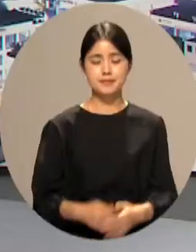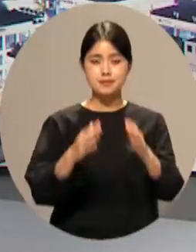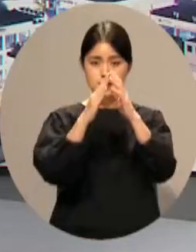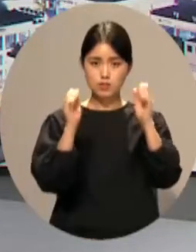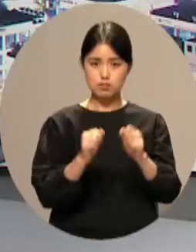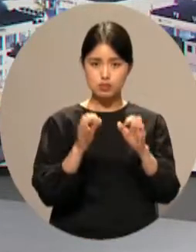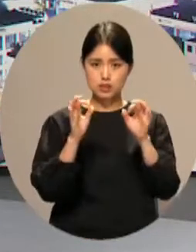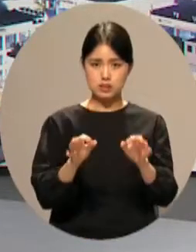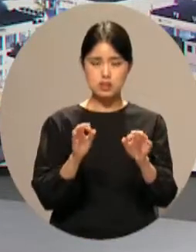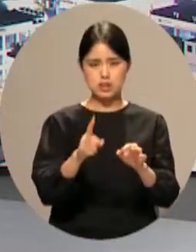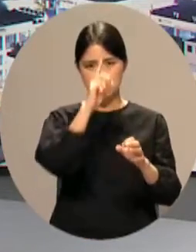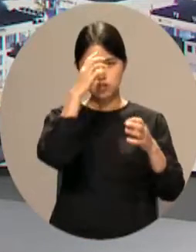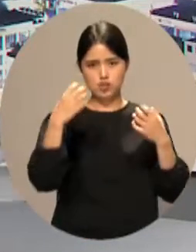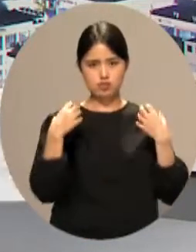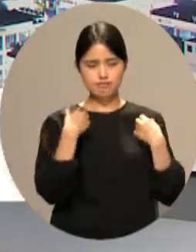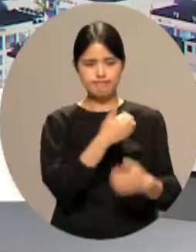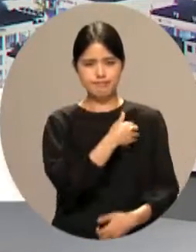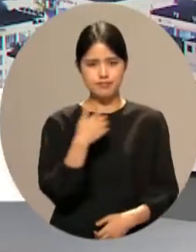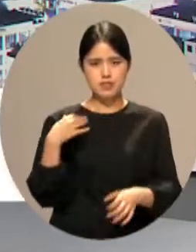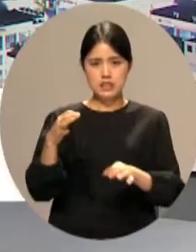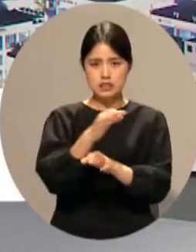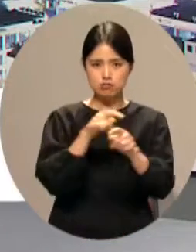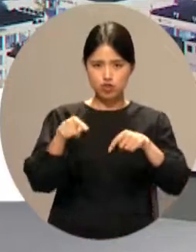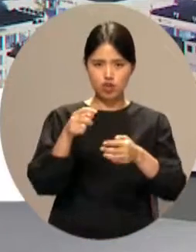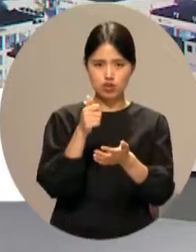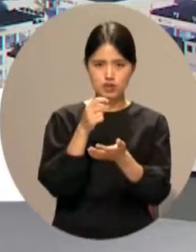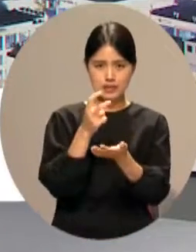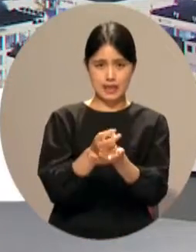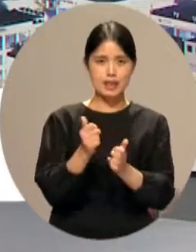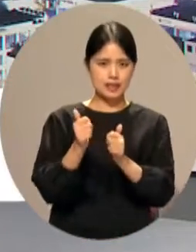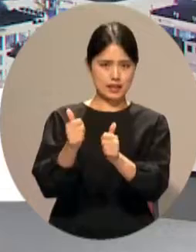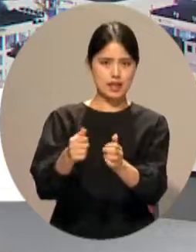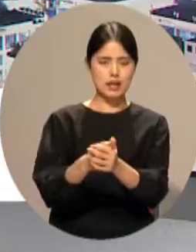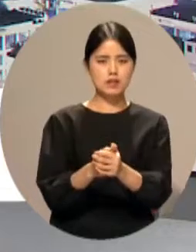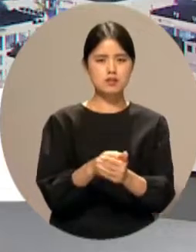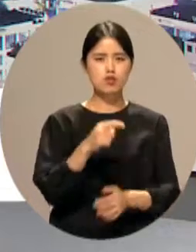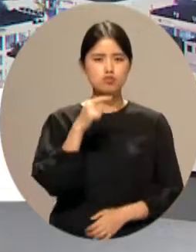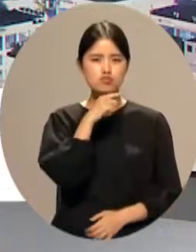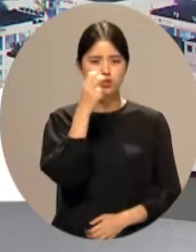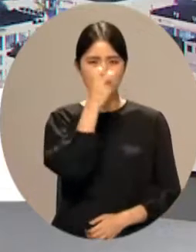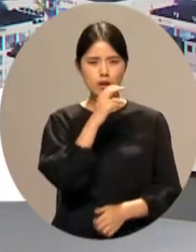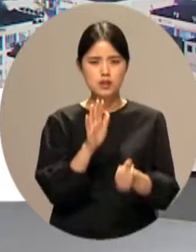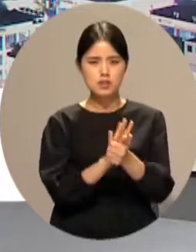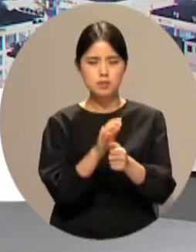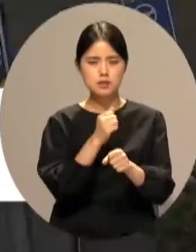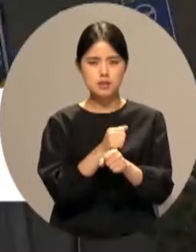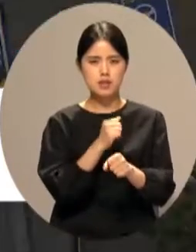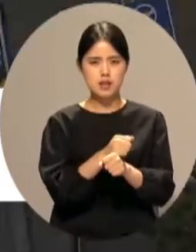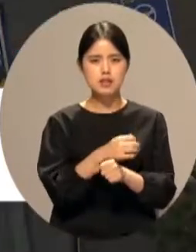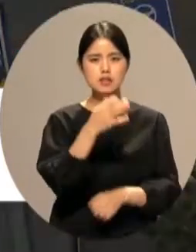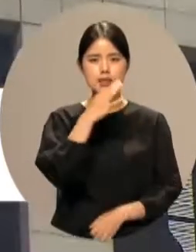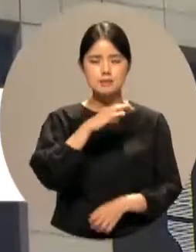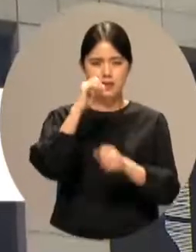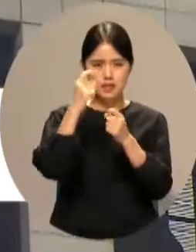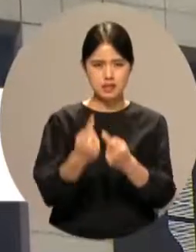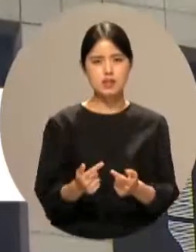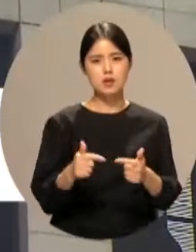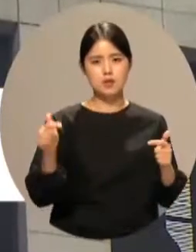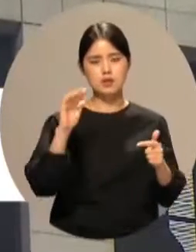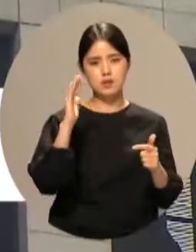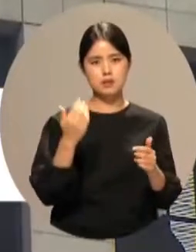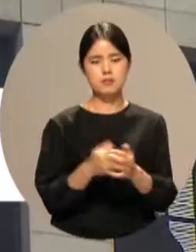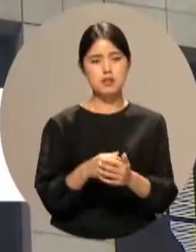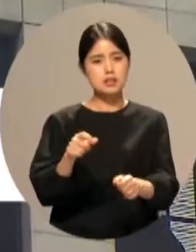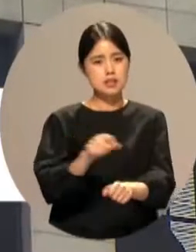전북 은 애기 정부의 포용적 금융정책 에 따라 부채 관리 서비스를 통한 금리인하 지원을 확대합니다